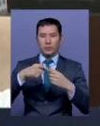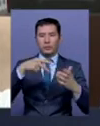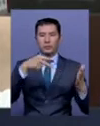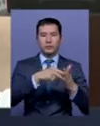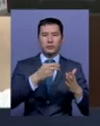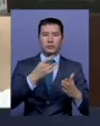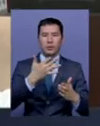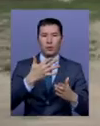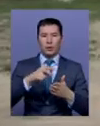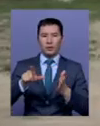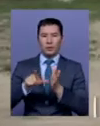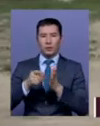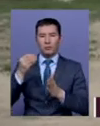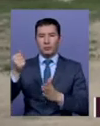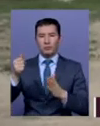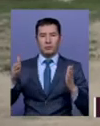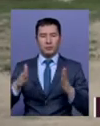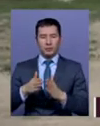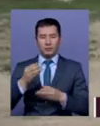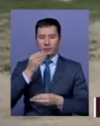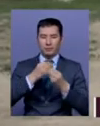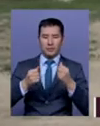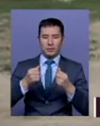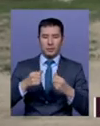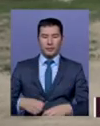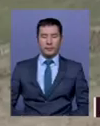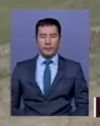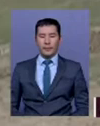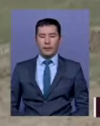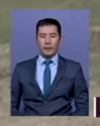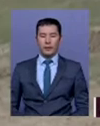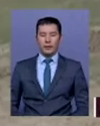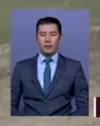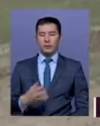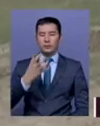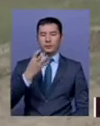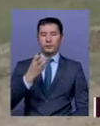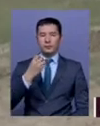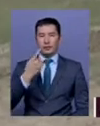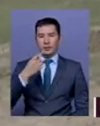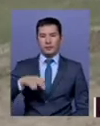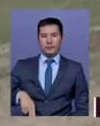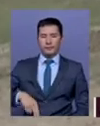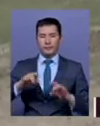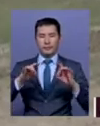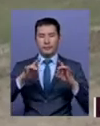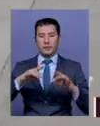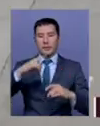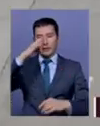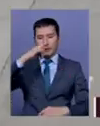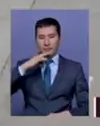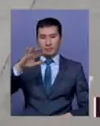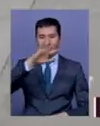подтверждения соответствия. А вот сенатор Гумар Дюсембаев обеспокоен качеством казахстанских дорог. По его словам,